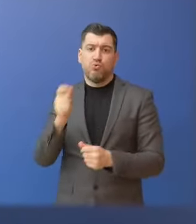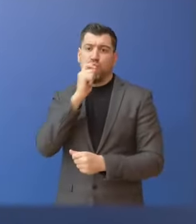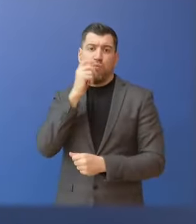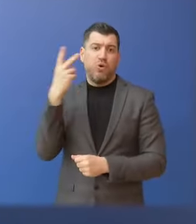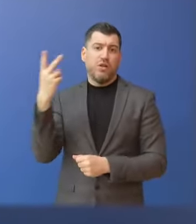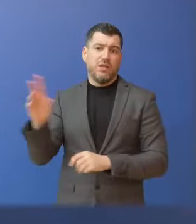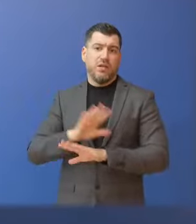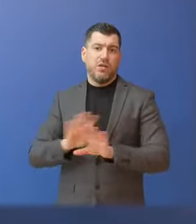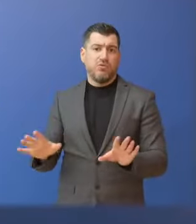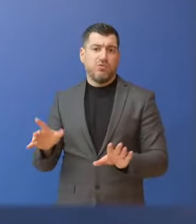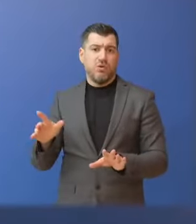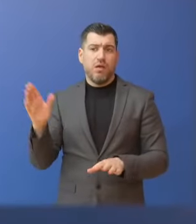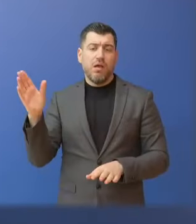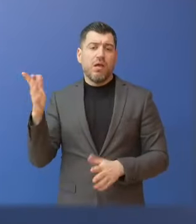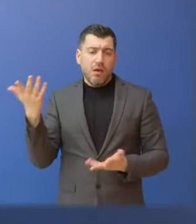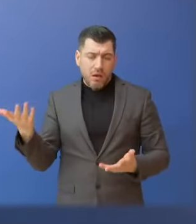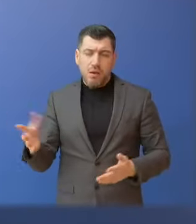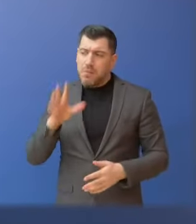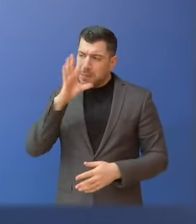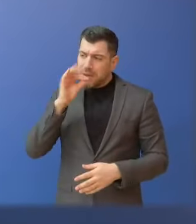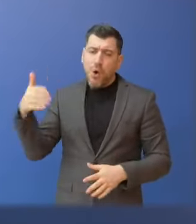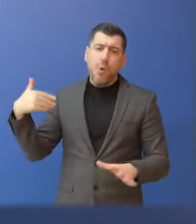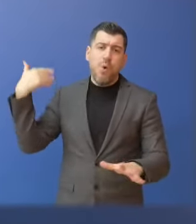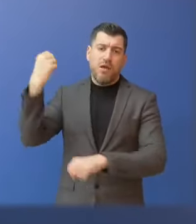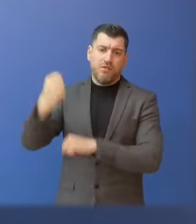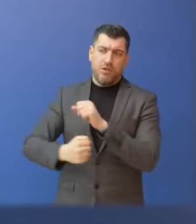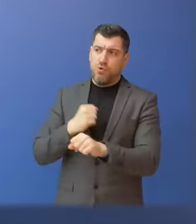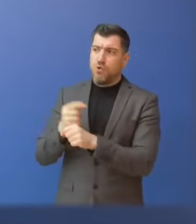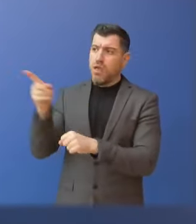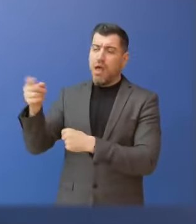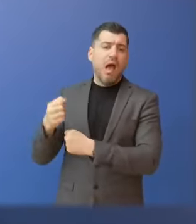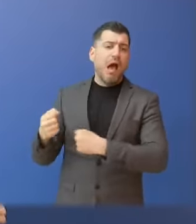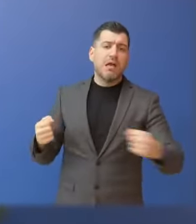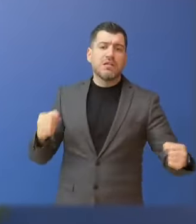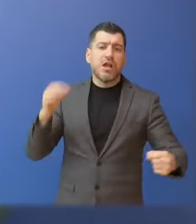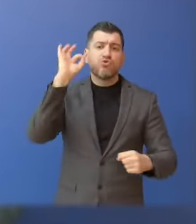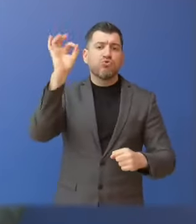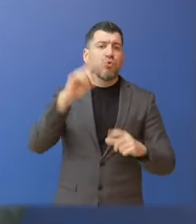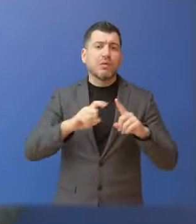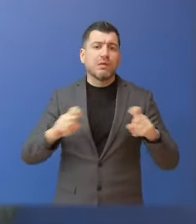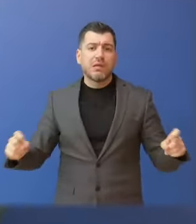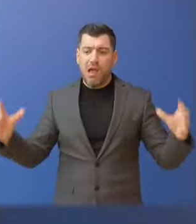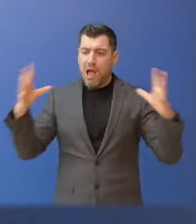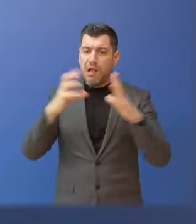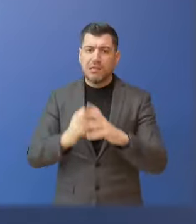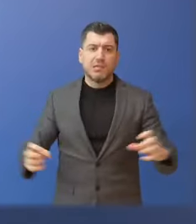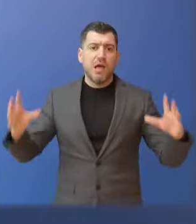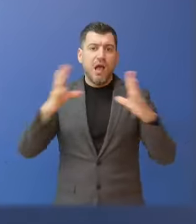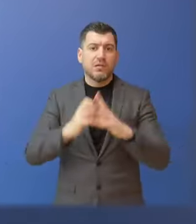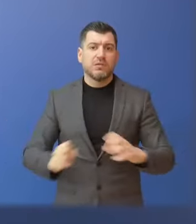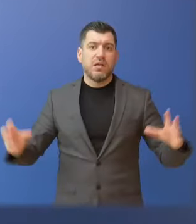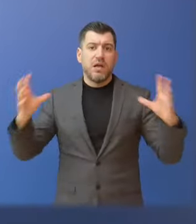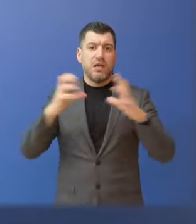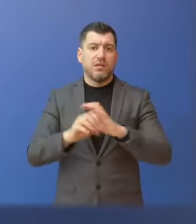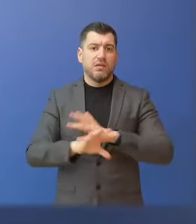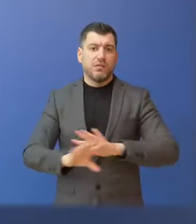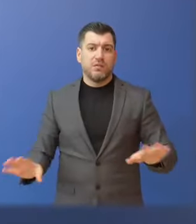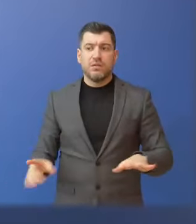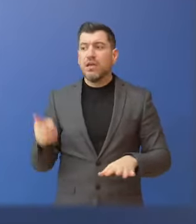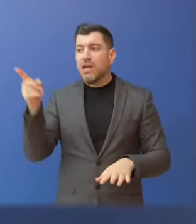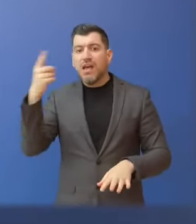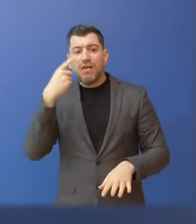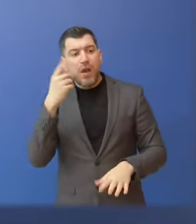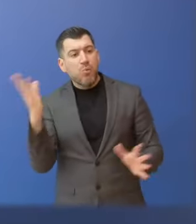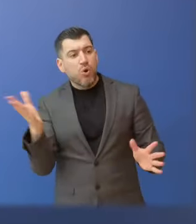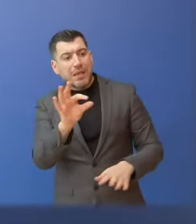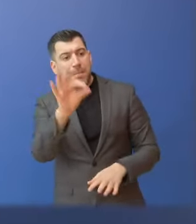αυτό επιδιώκουν διαχρονικά τη δημιουργία έντασης και ενδεχομένως και κάποια ν περιστατικών που μπορεί να οξύνουν την κατάσταση